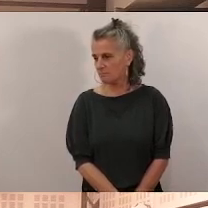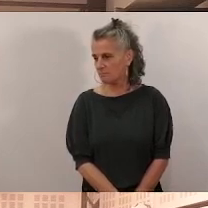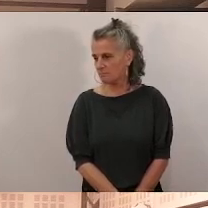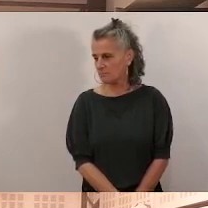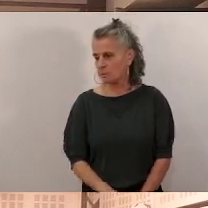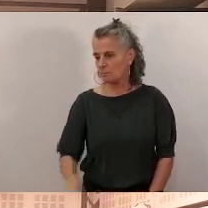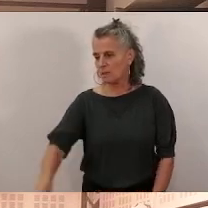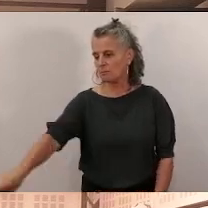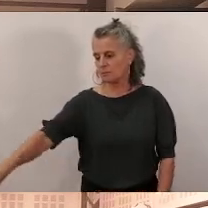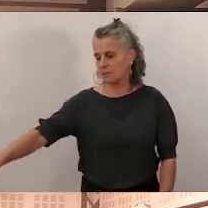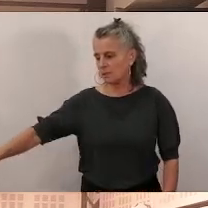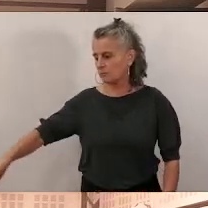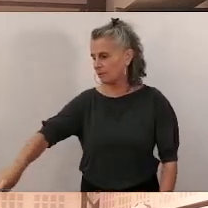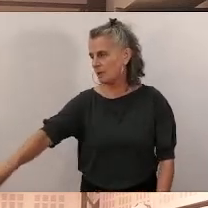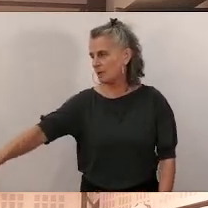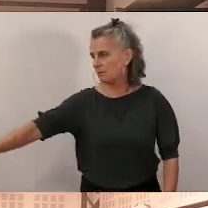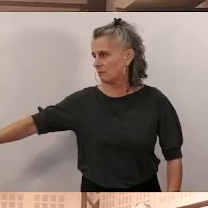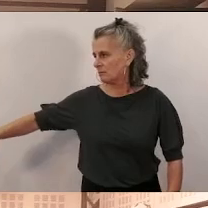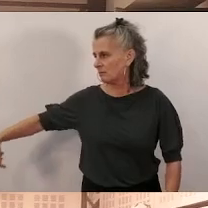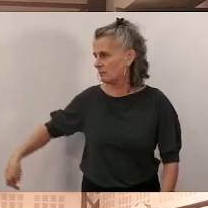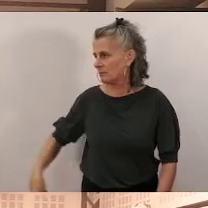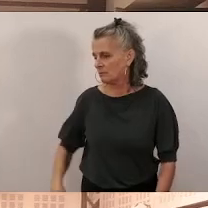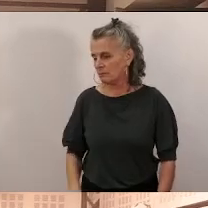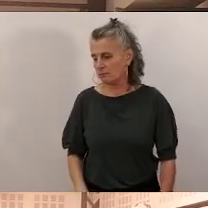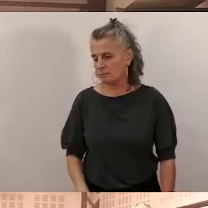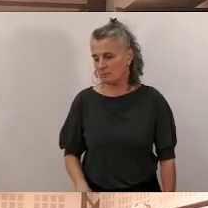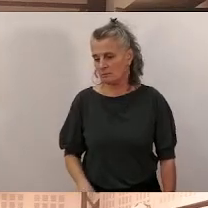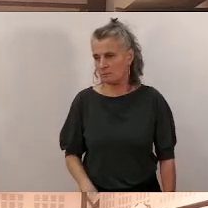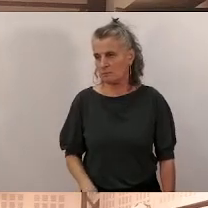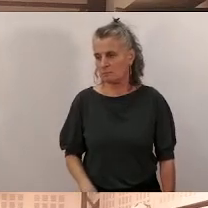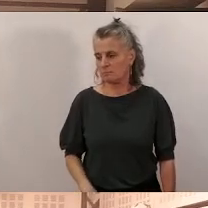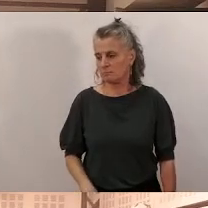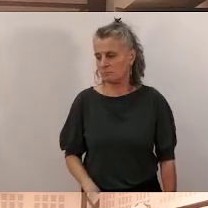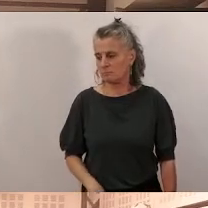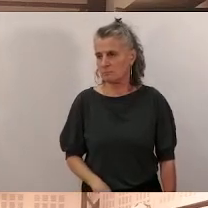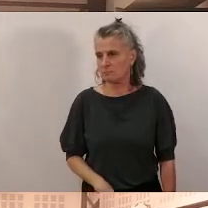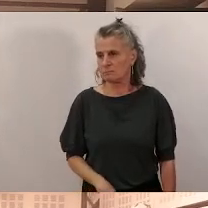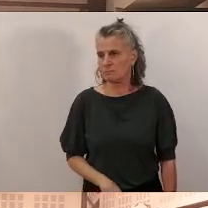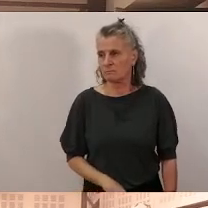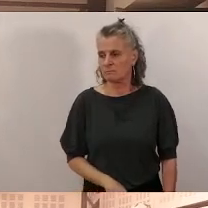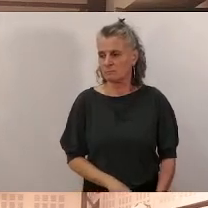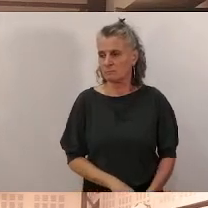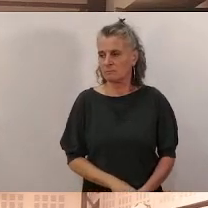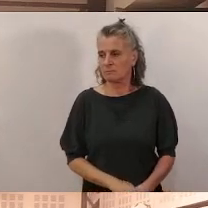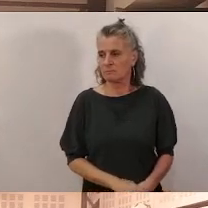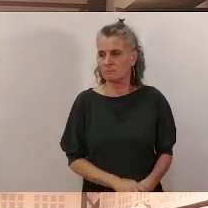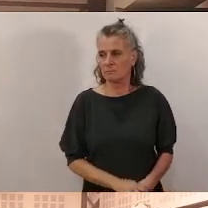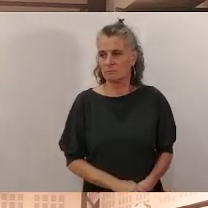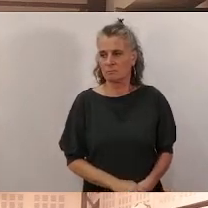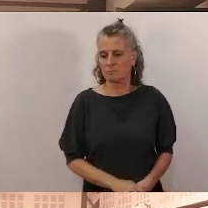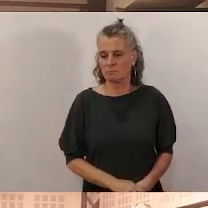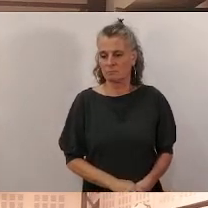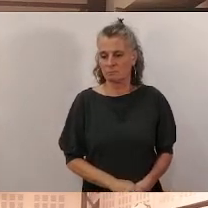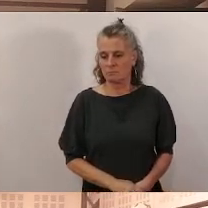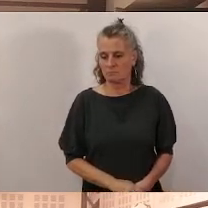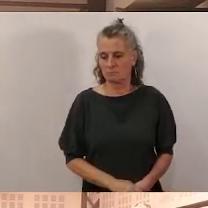Sténo. Il est nouveau. Il est nouveau. Il est validé, il est nouveau.